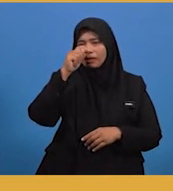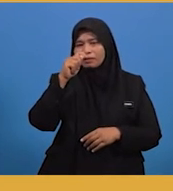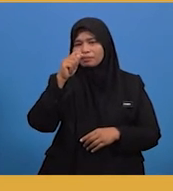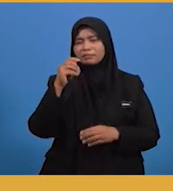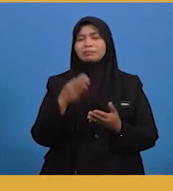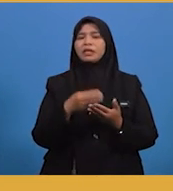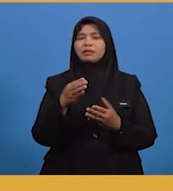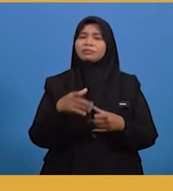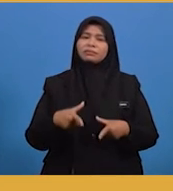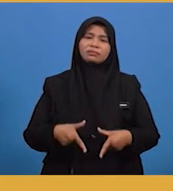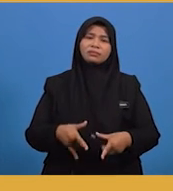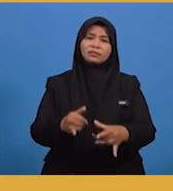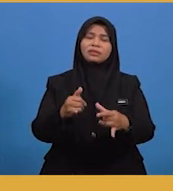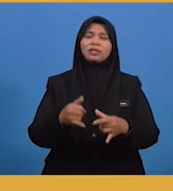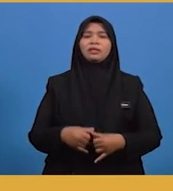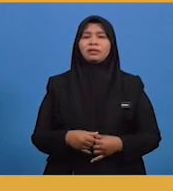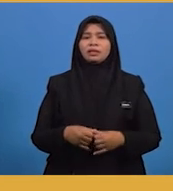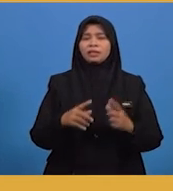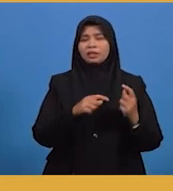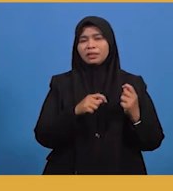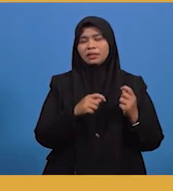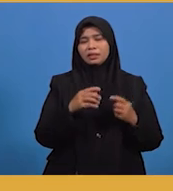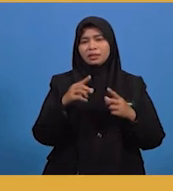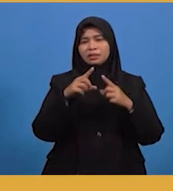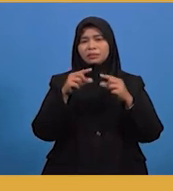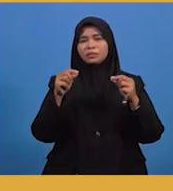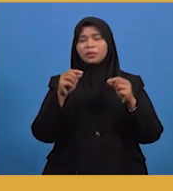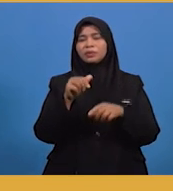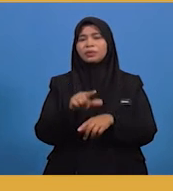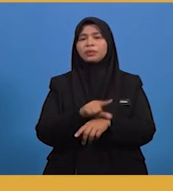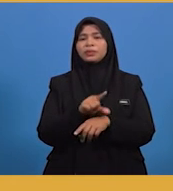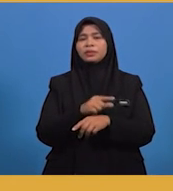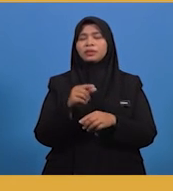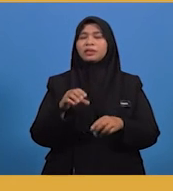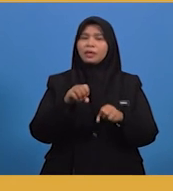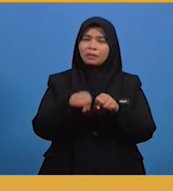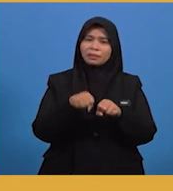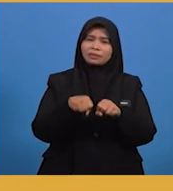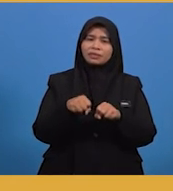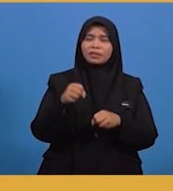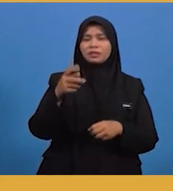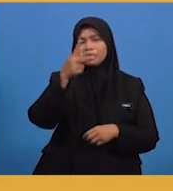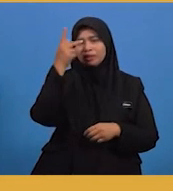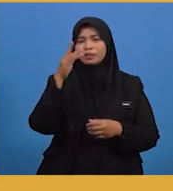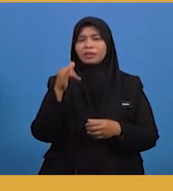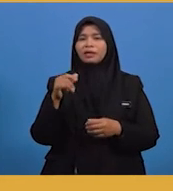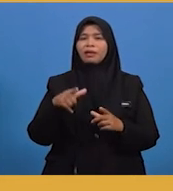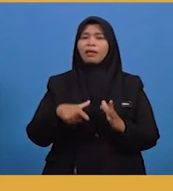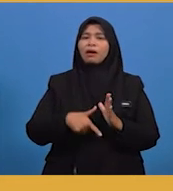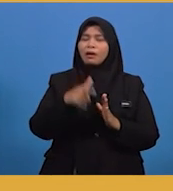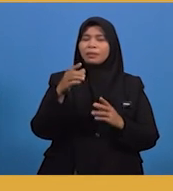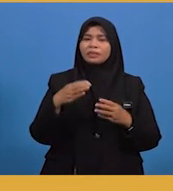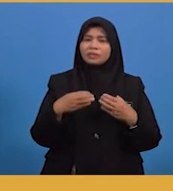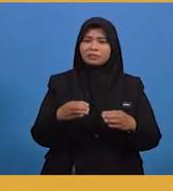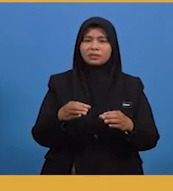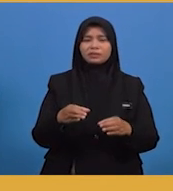Melayu. Tentera Jepun telah menggunakan basikal kerana ia lebih cepat tanpa